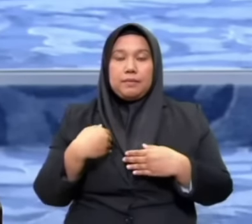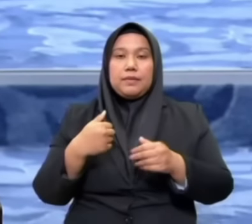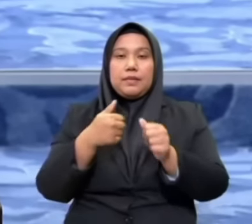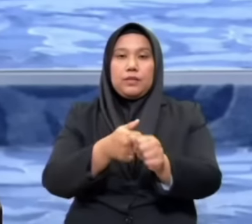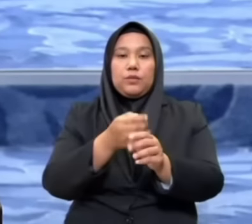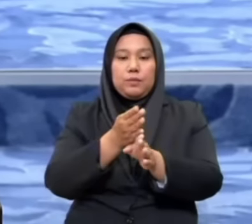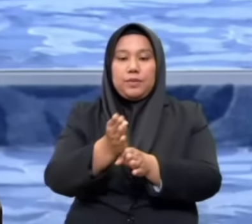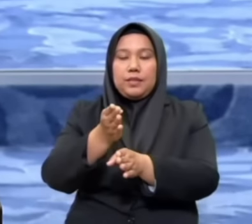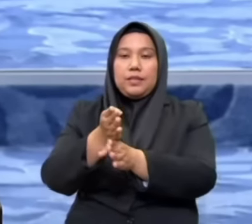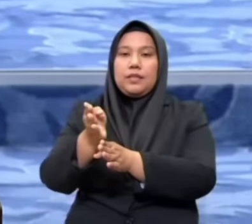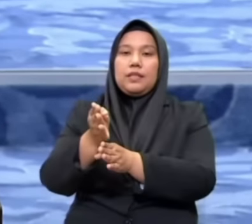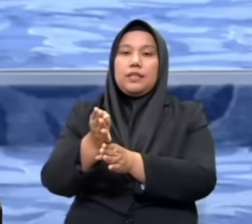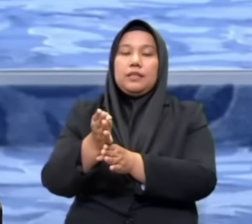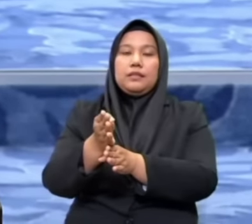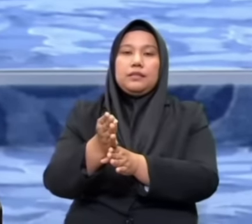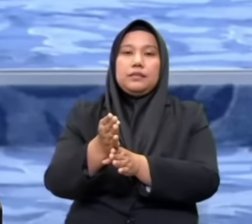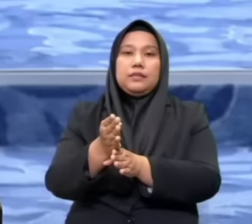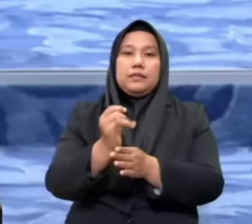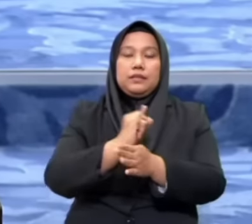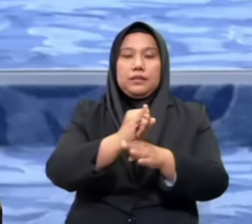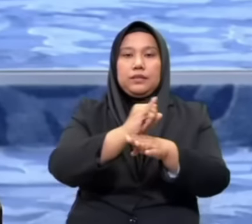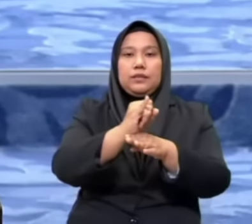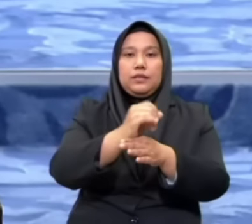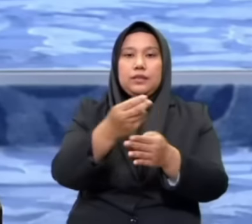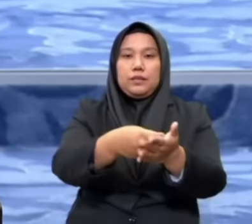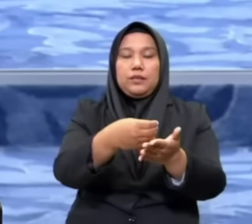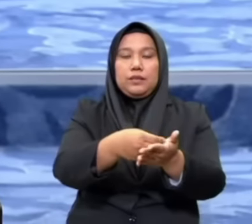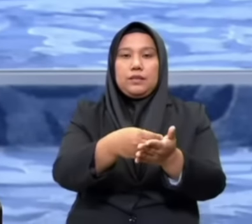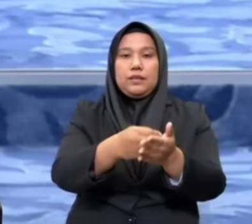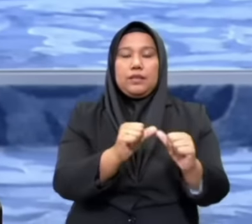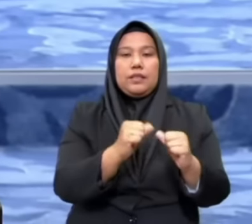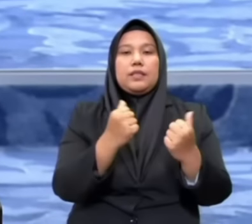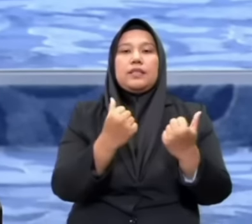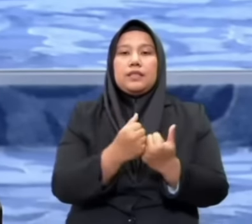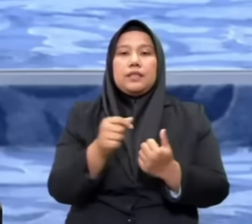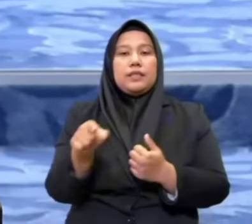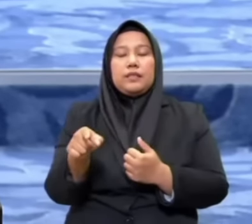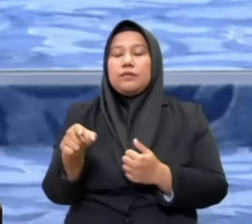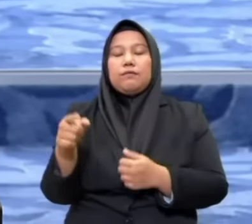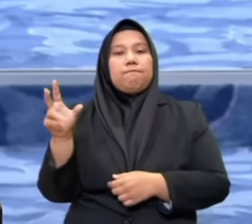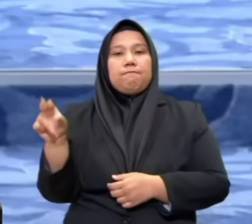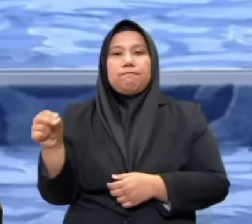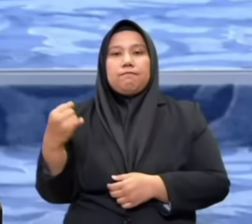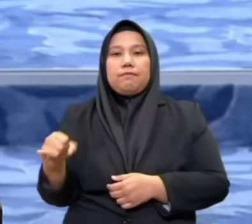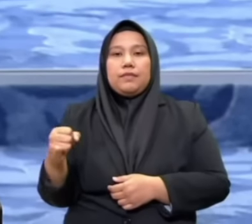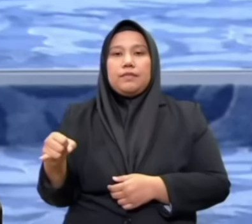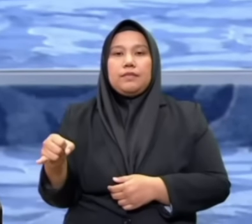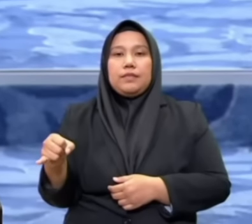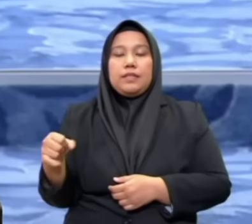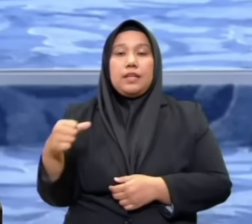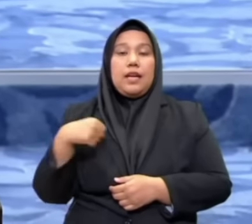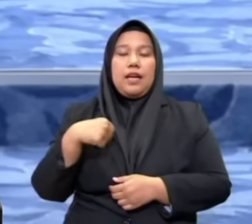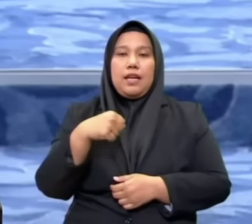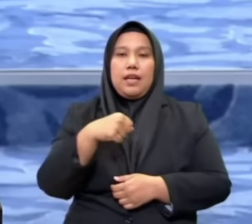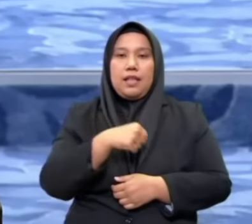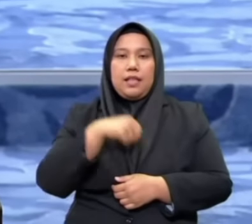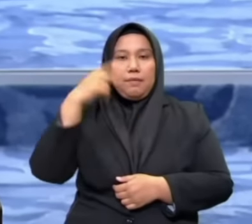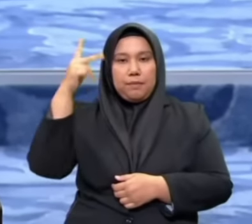keuangan dan beberapa agensi yang terikat dengan keuangan, itu tidak diizinkan ahli-ahli politik